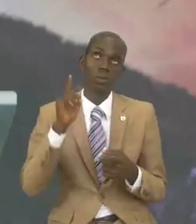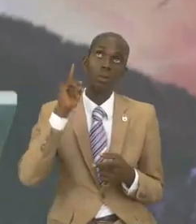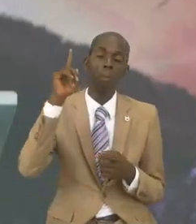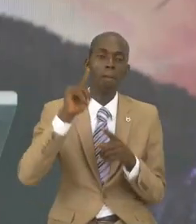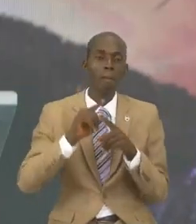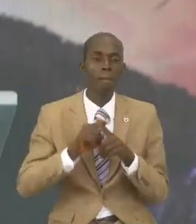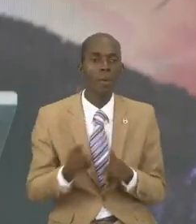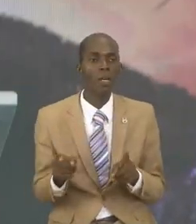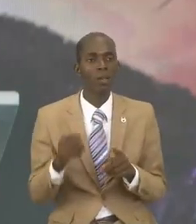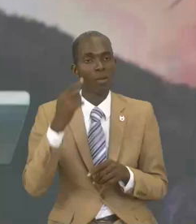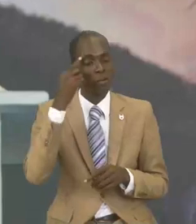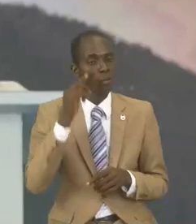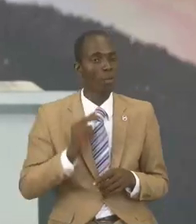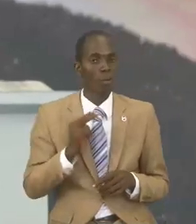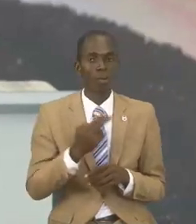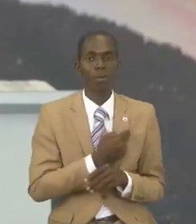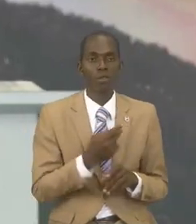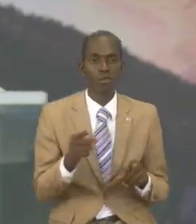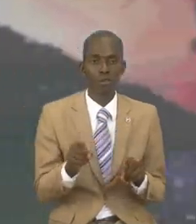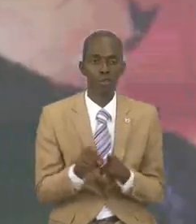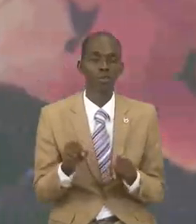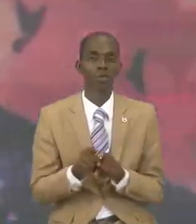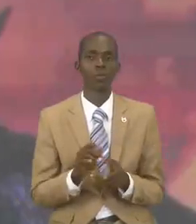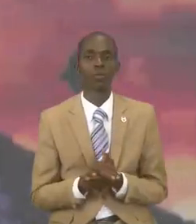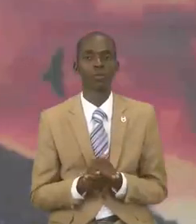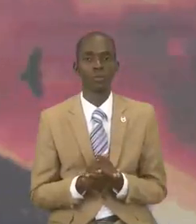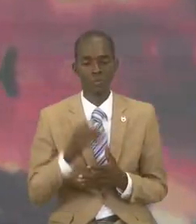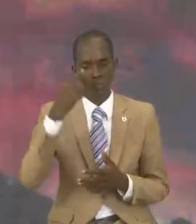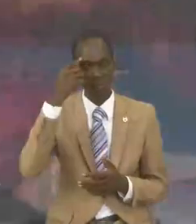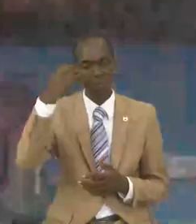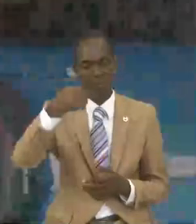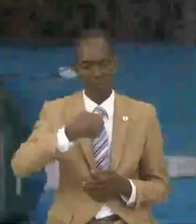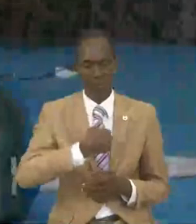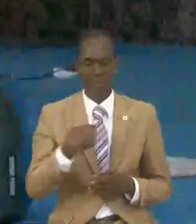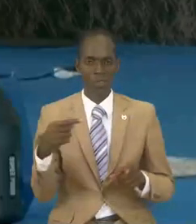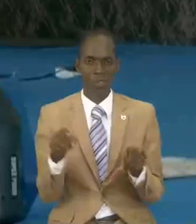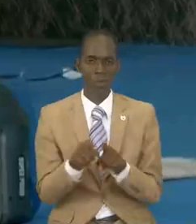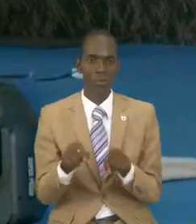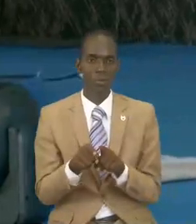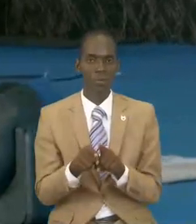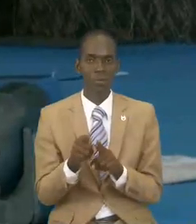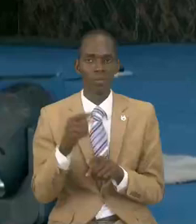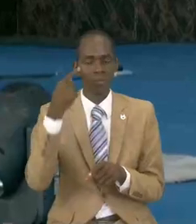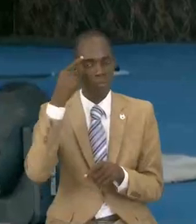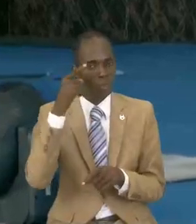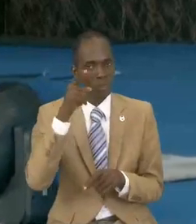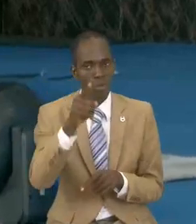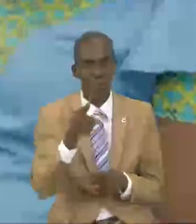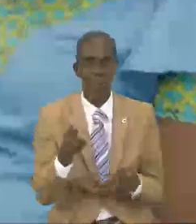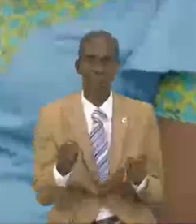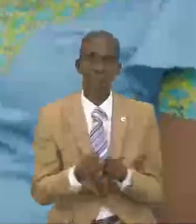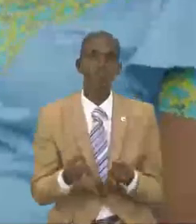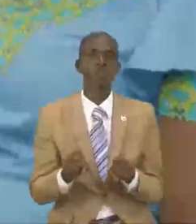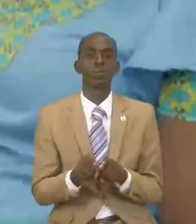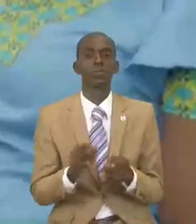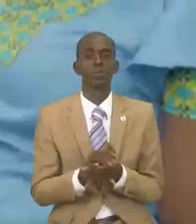fut imputé, 24. C'est encore à cause de nous, C'est à cause de moi aussi. C'est à